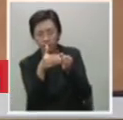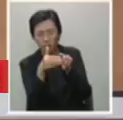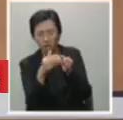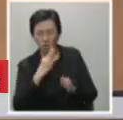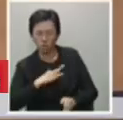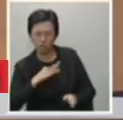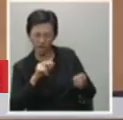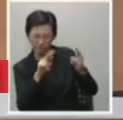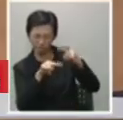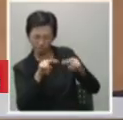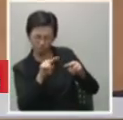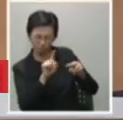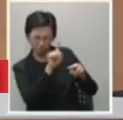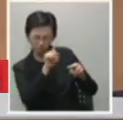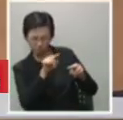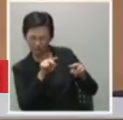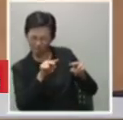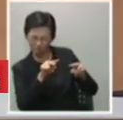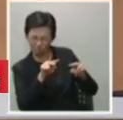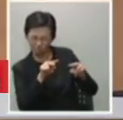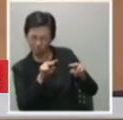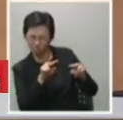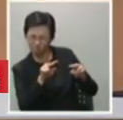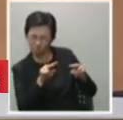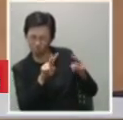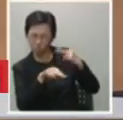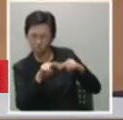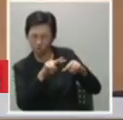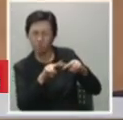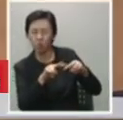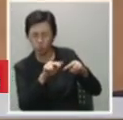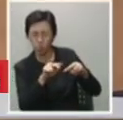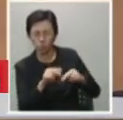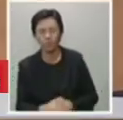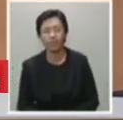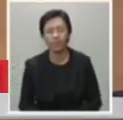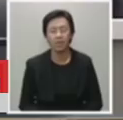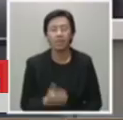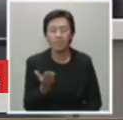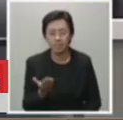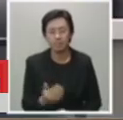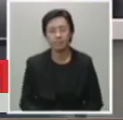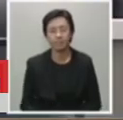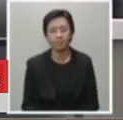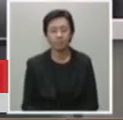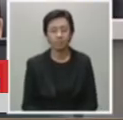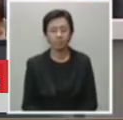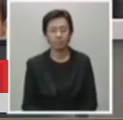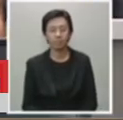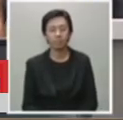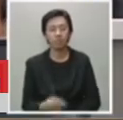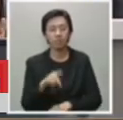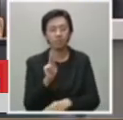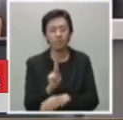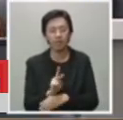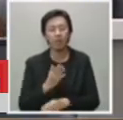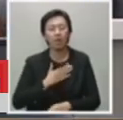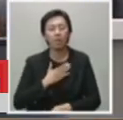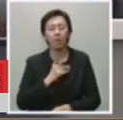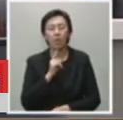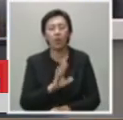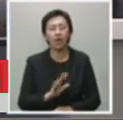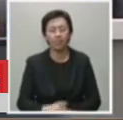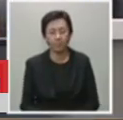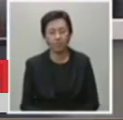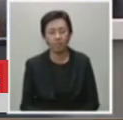างใจก็ต้องกล่าวหานะครับเชิญท่านจิรยุอภิปรายต่อเลยครับ ท่านประธานที่เคารพครับผมไม่ถือสาครับ